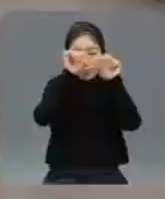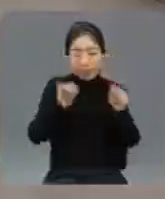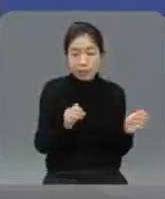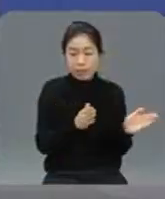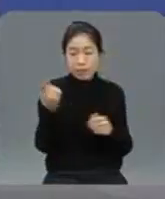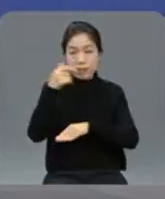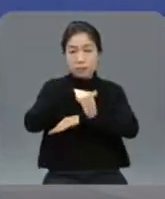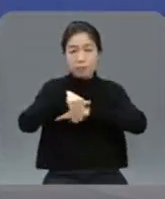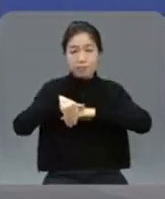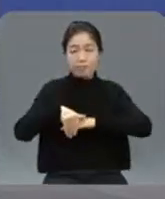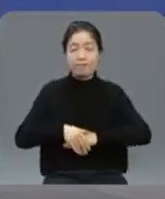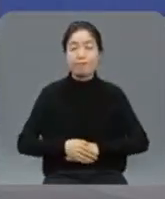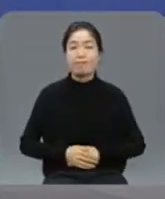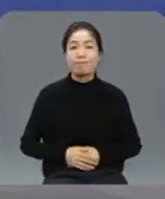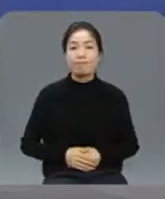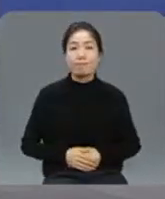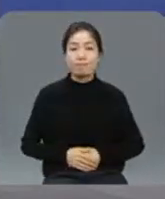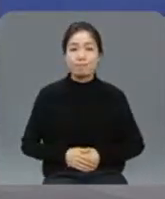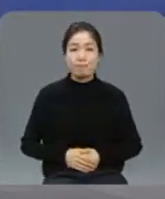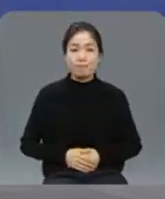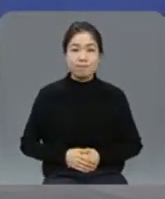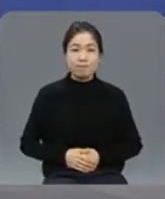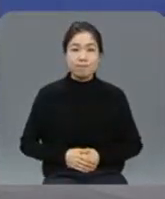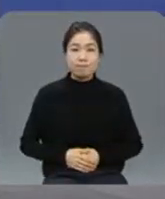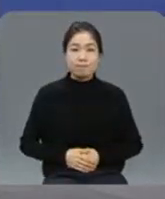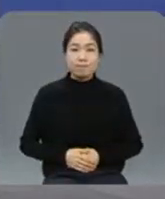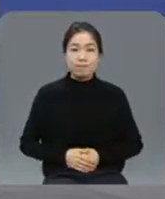예정입니다 지금까지 이주